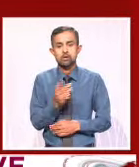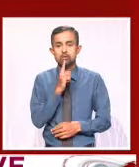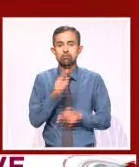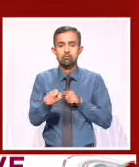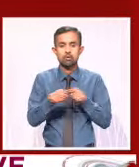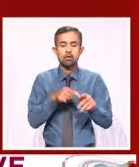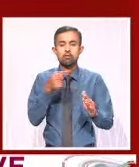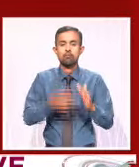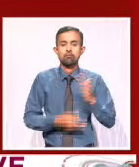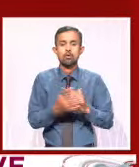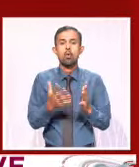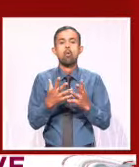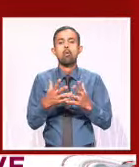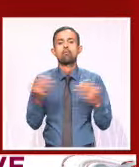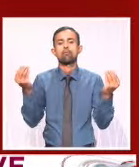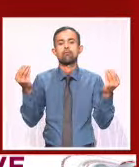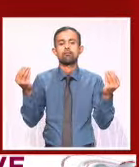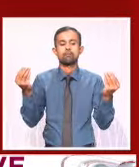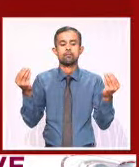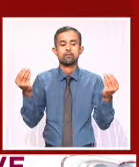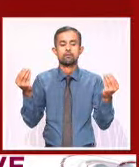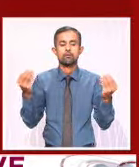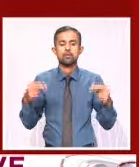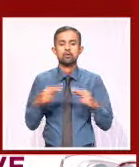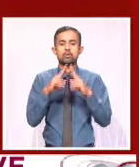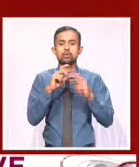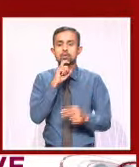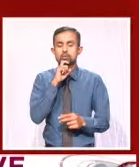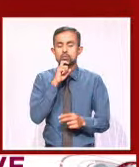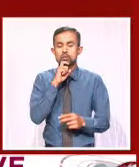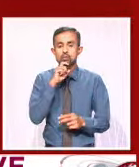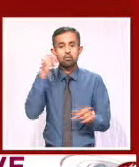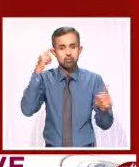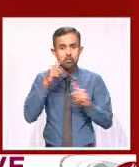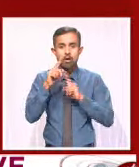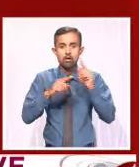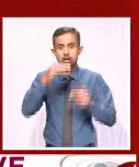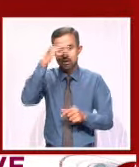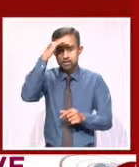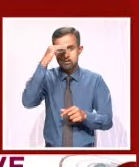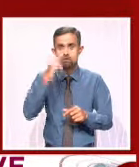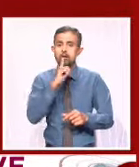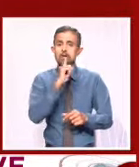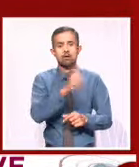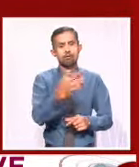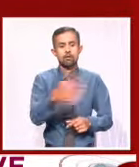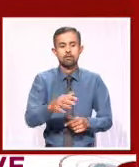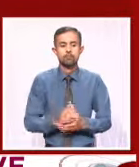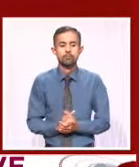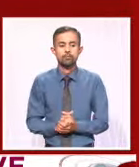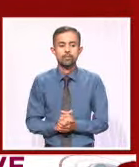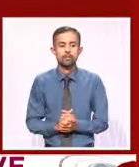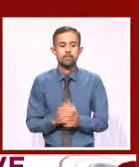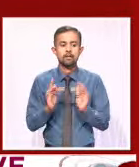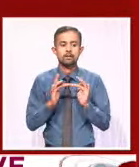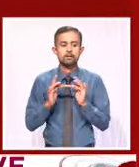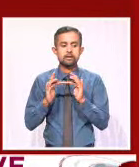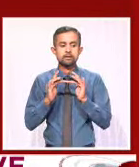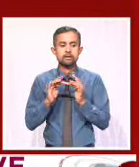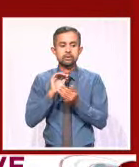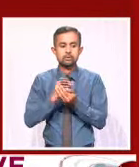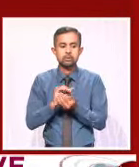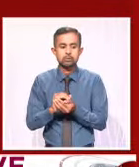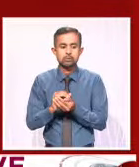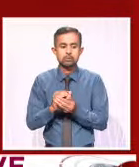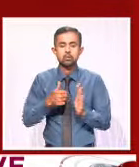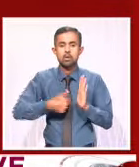අනුව එම පෙත්සම නිෂ්ප්‍රභ කර තිබෙනවා. ශ්‍රේෂ්ඨාධිකරණයේ ඒ පිළිබඳවද කතානායකවරයා වෙත දැනුම් දුන්නා. මාර්ගගත ක්‍රමවල